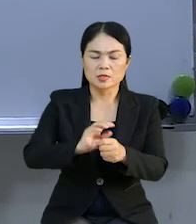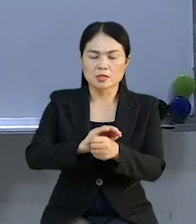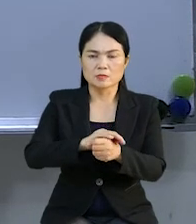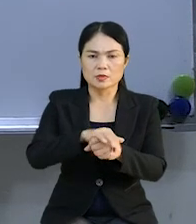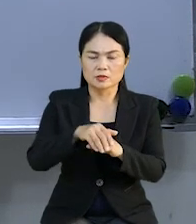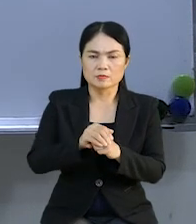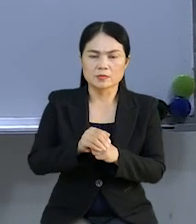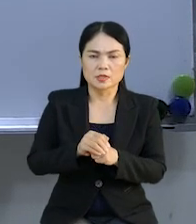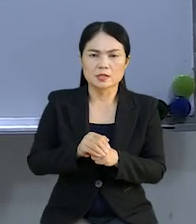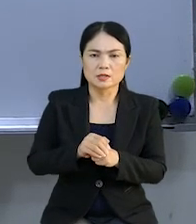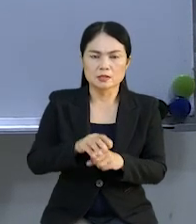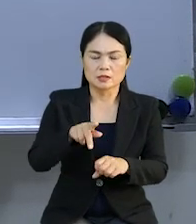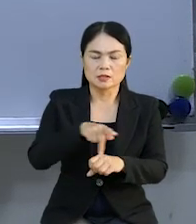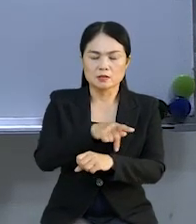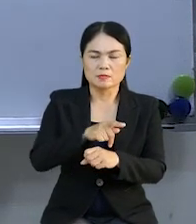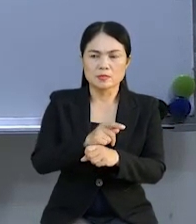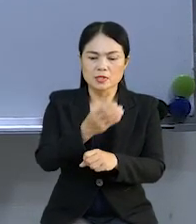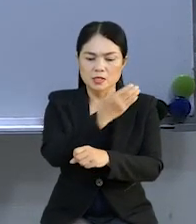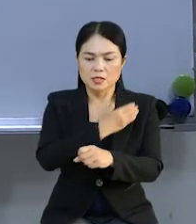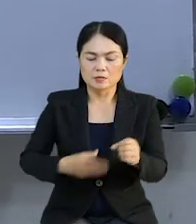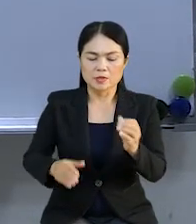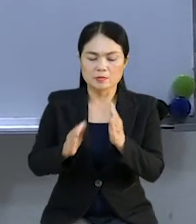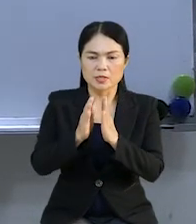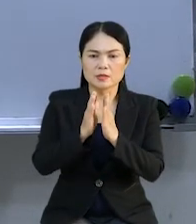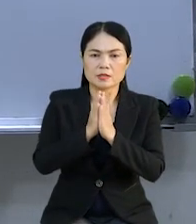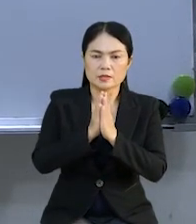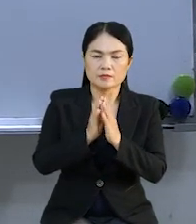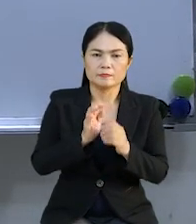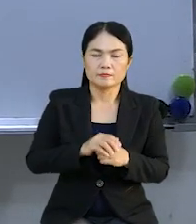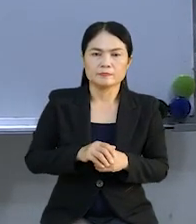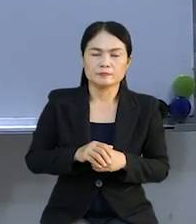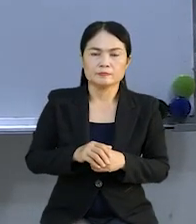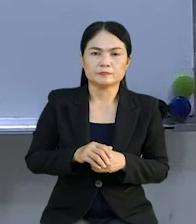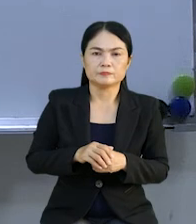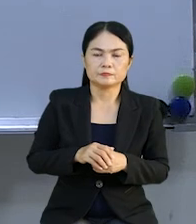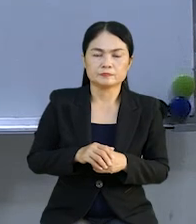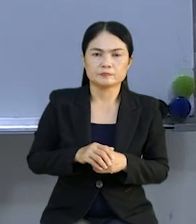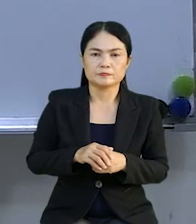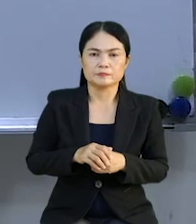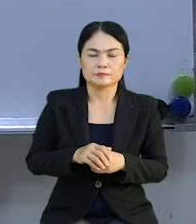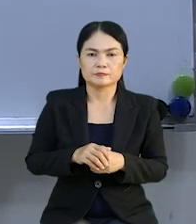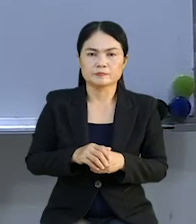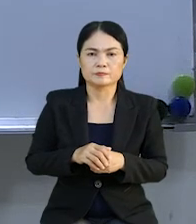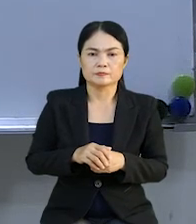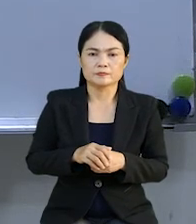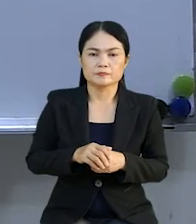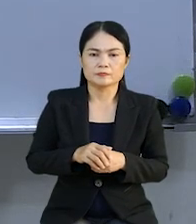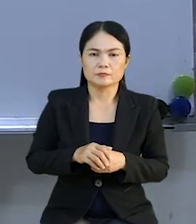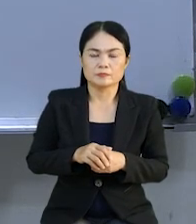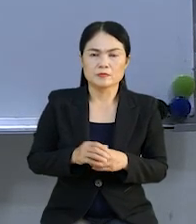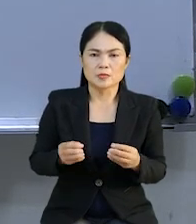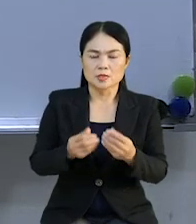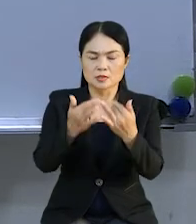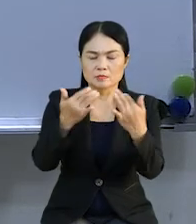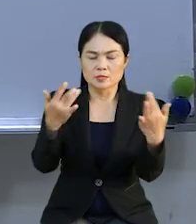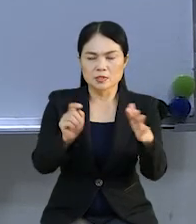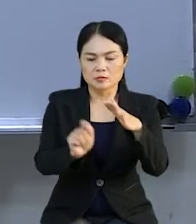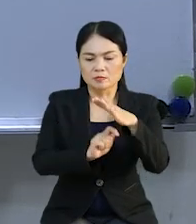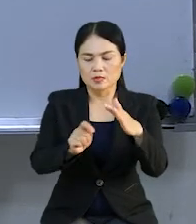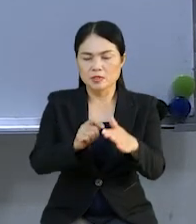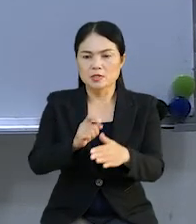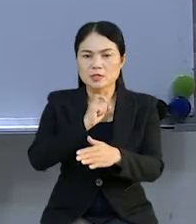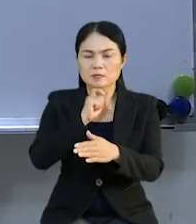มบาดขาดเปรียววิเฮียบาดขาดกำปองทมต้องขาดเปรียววิเฮียสมบูรายราย